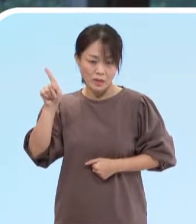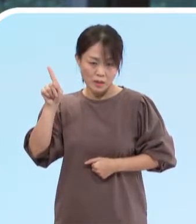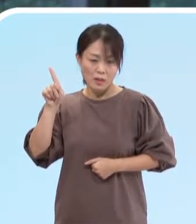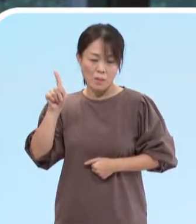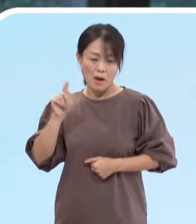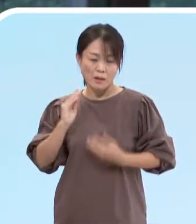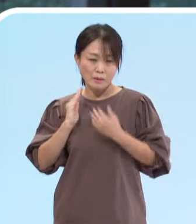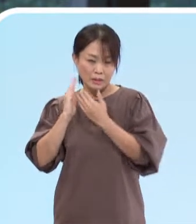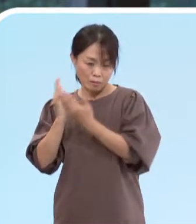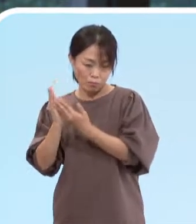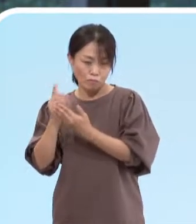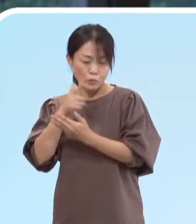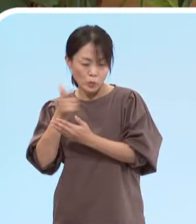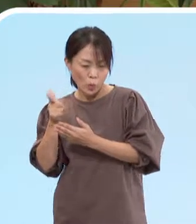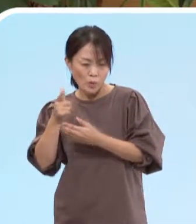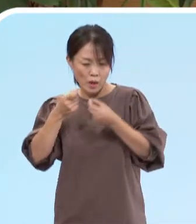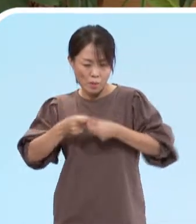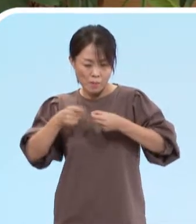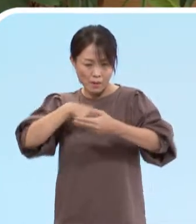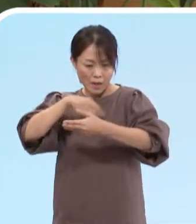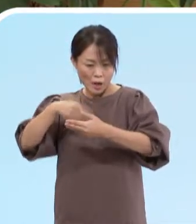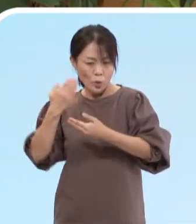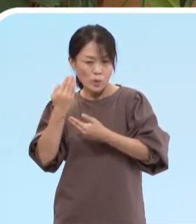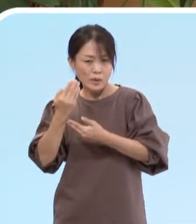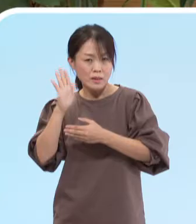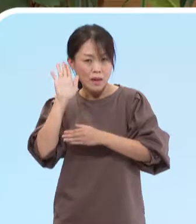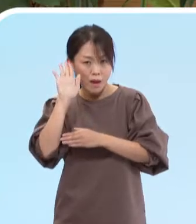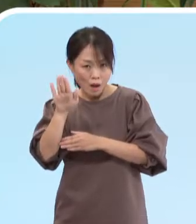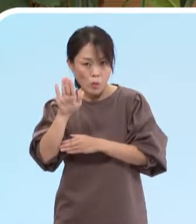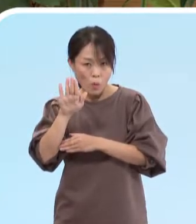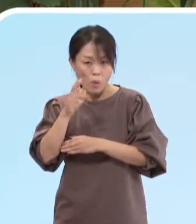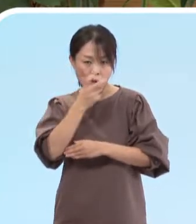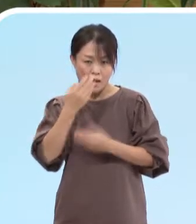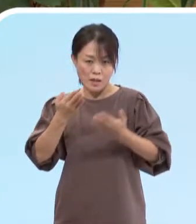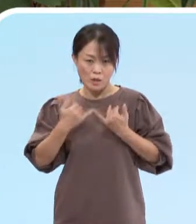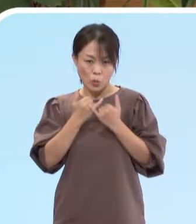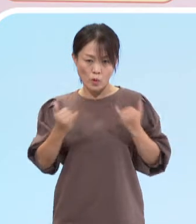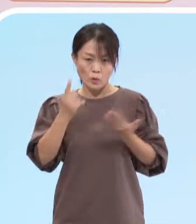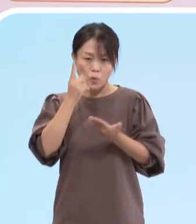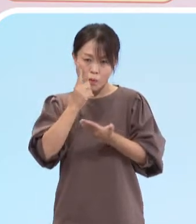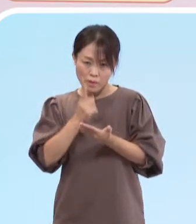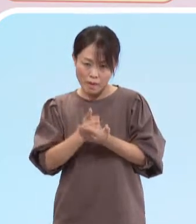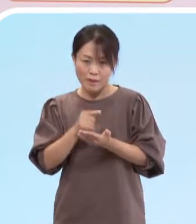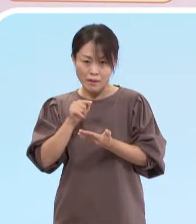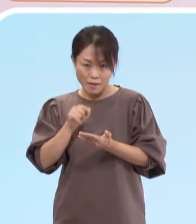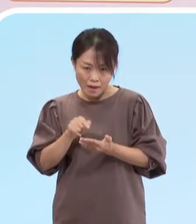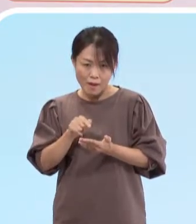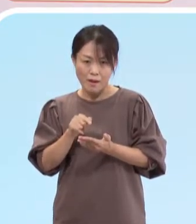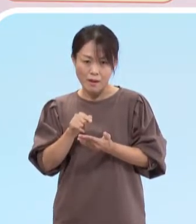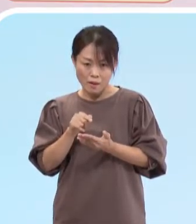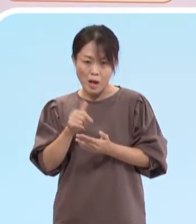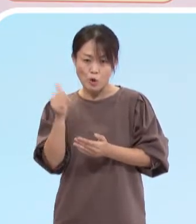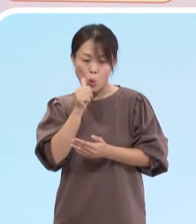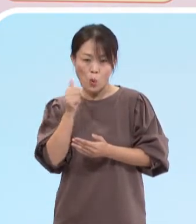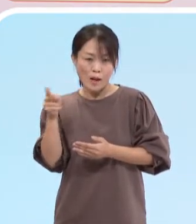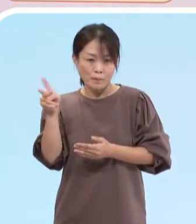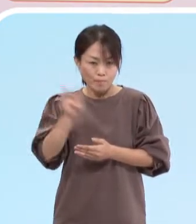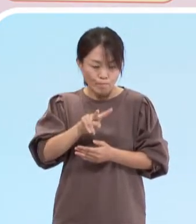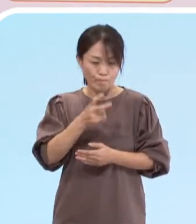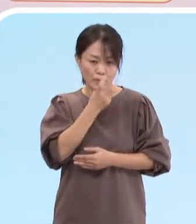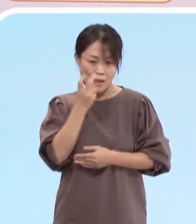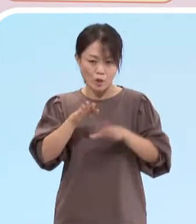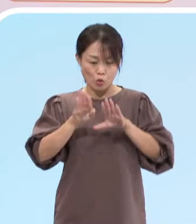でですね、症状であったり聞き取りをした上で可能性がある方を帰国者接触者外来というところにご紹介